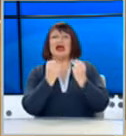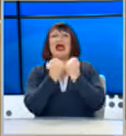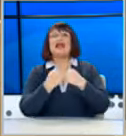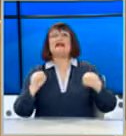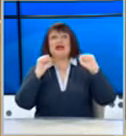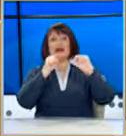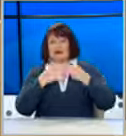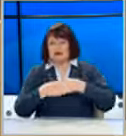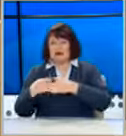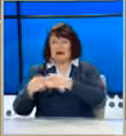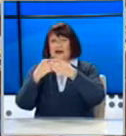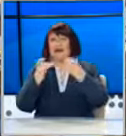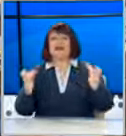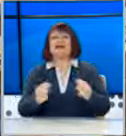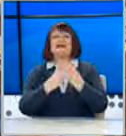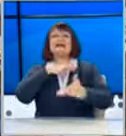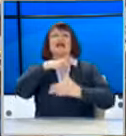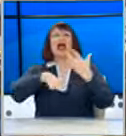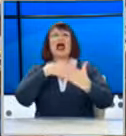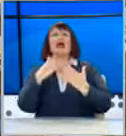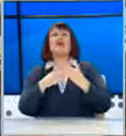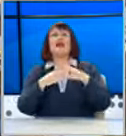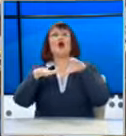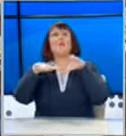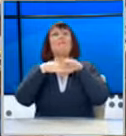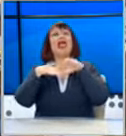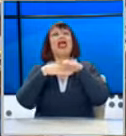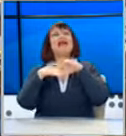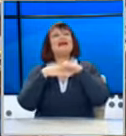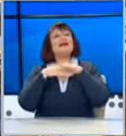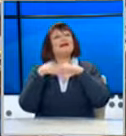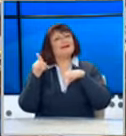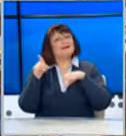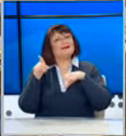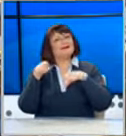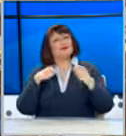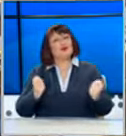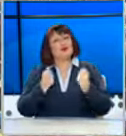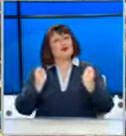αρχές για το σκάνδαλο των mails. Καμία κουβέντα.